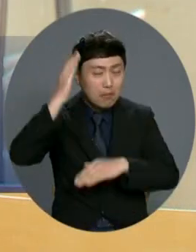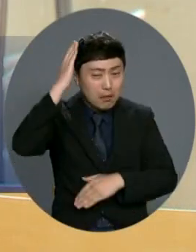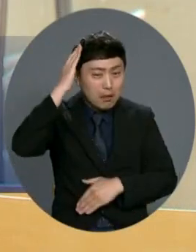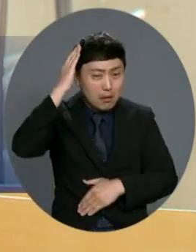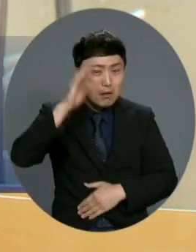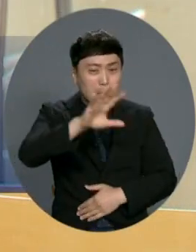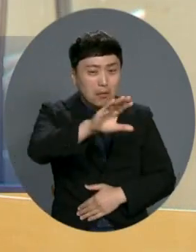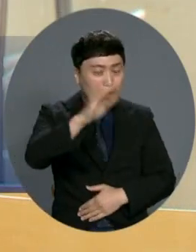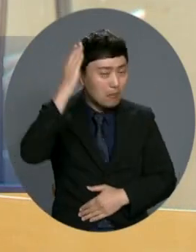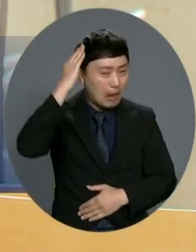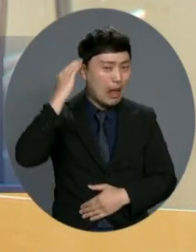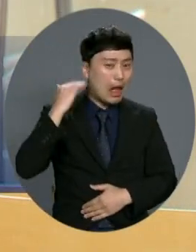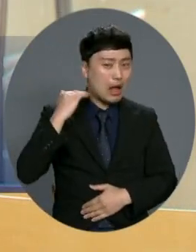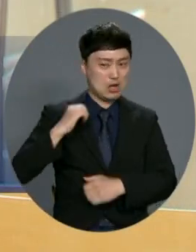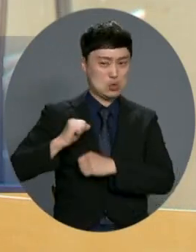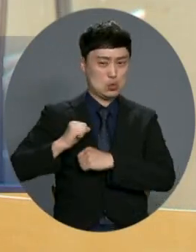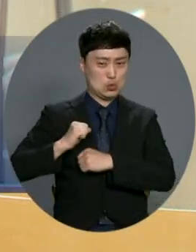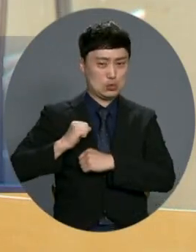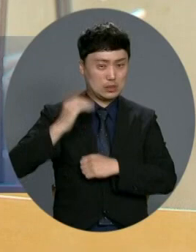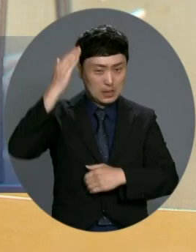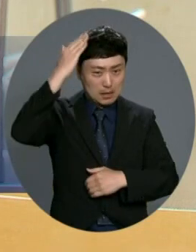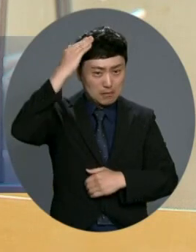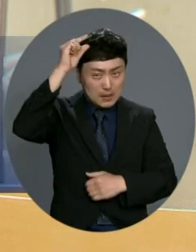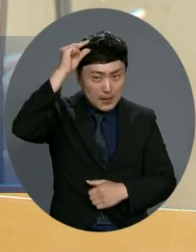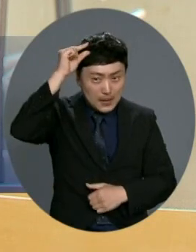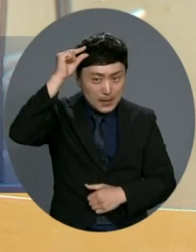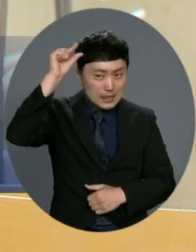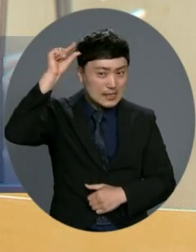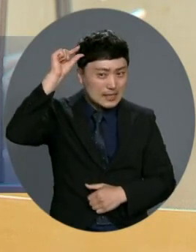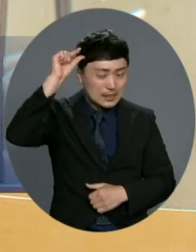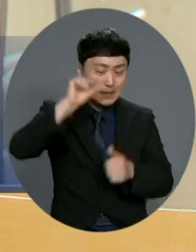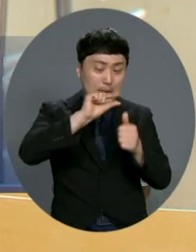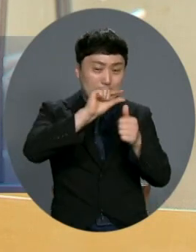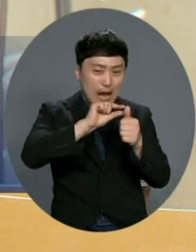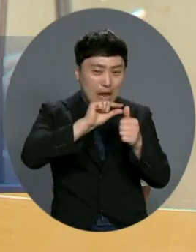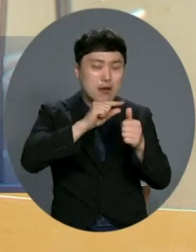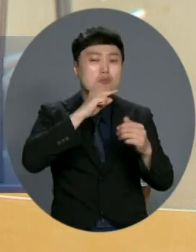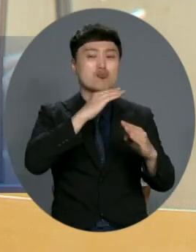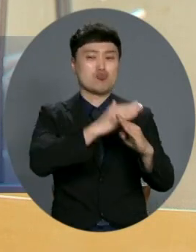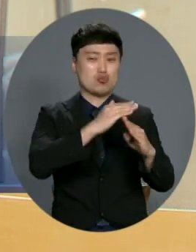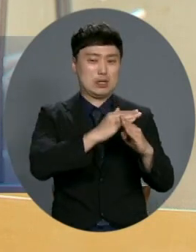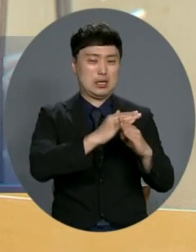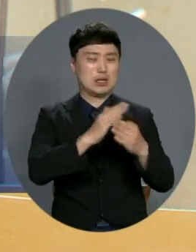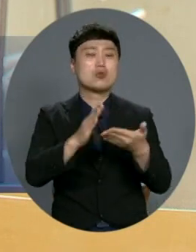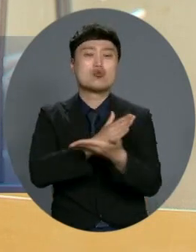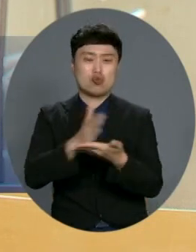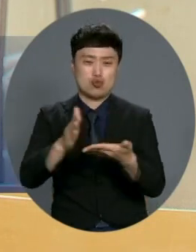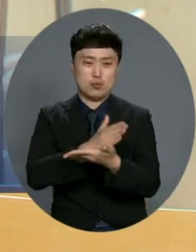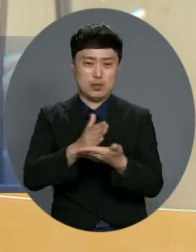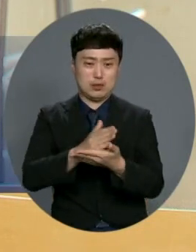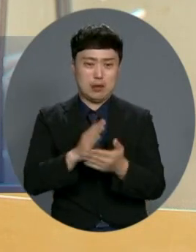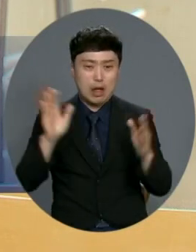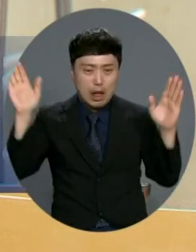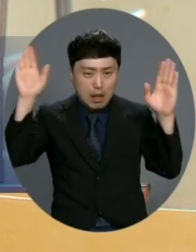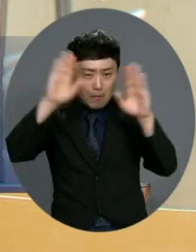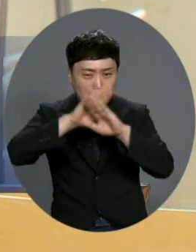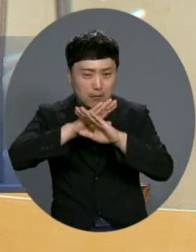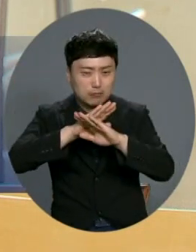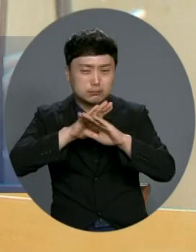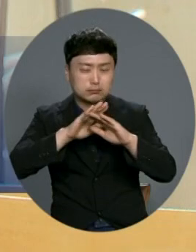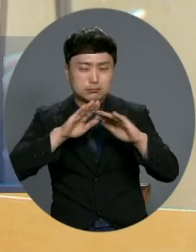길면은 국군이다. 머리가 짧은 건 인민군이라 이래가지고 하룻밤을 야간 전투를 한